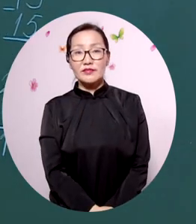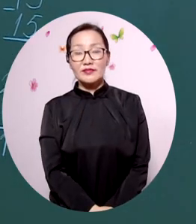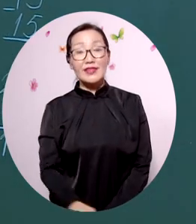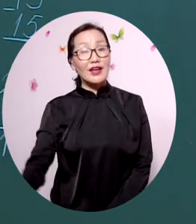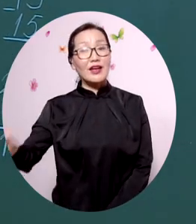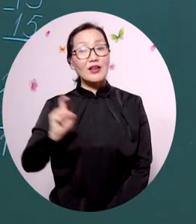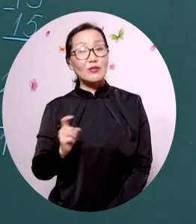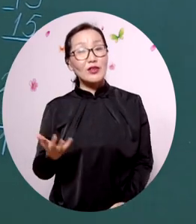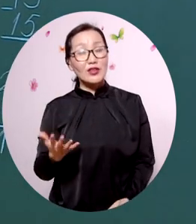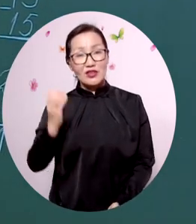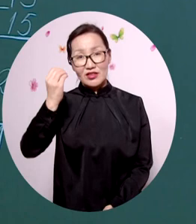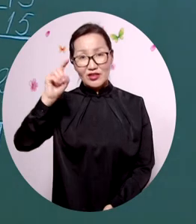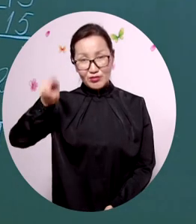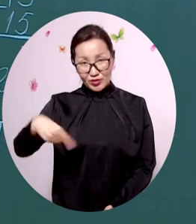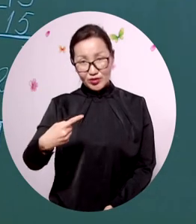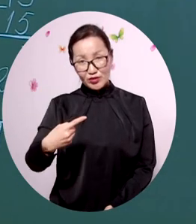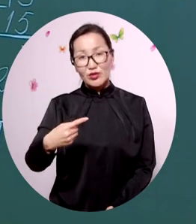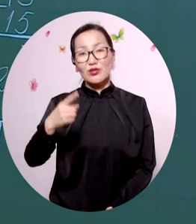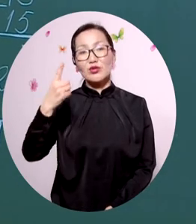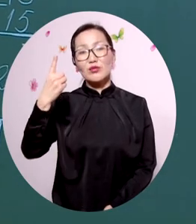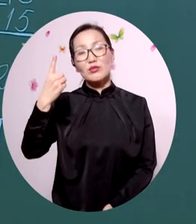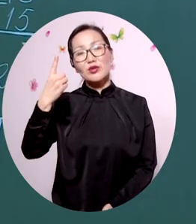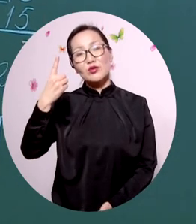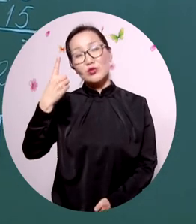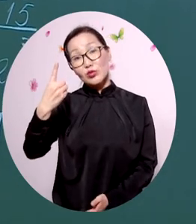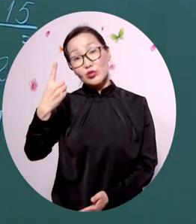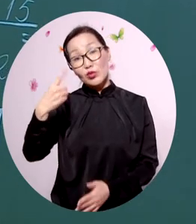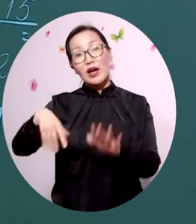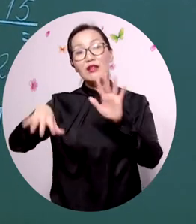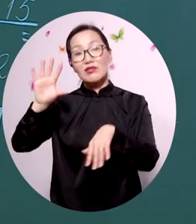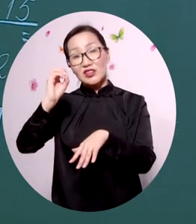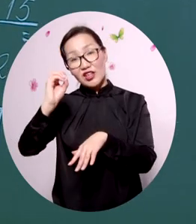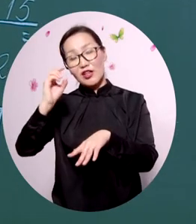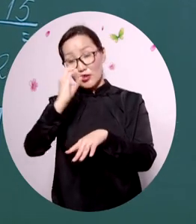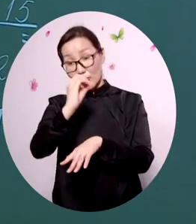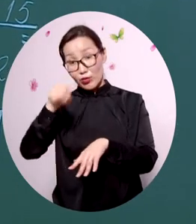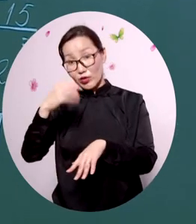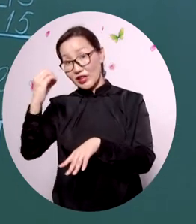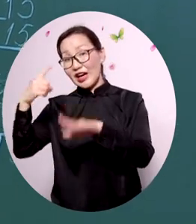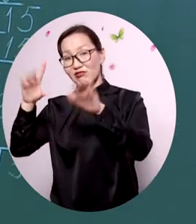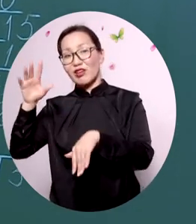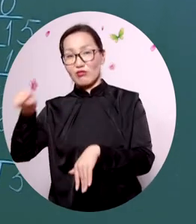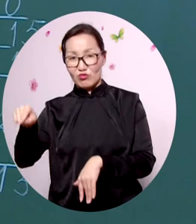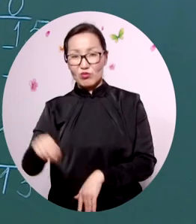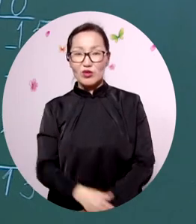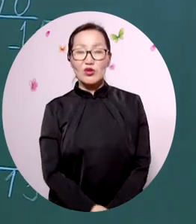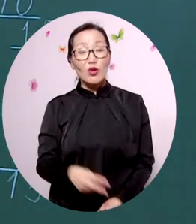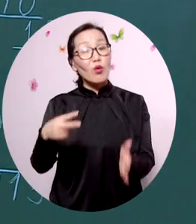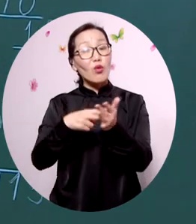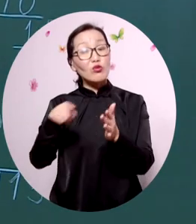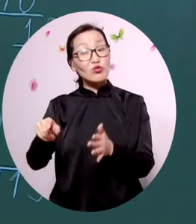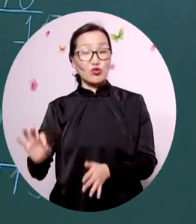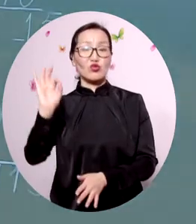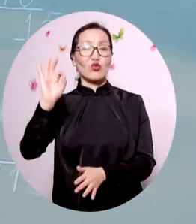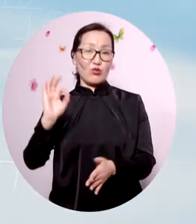За хариу маань тэг бүхэл 1115 гарсан байна. Энэ маань хуваагдагч маань байх ёстой. А хуваагдагч маань энд байна. Тэгвэл бид